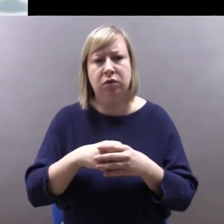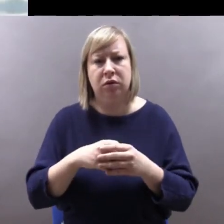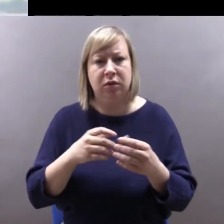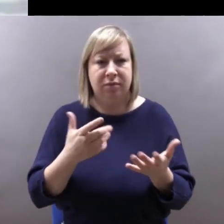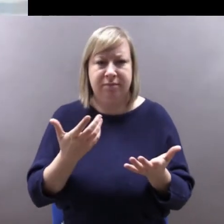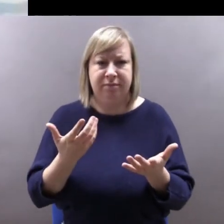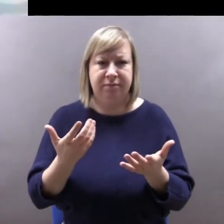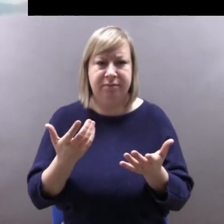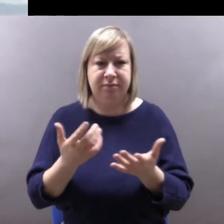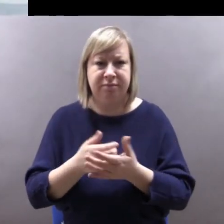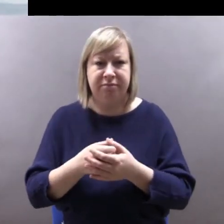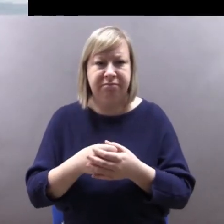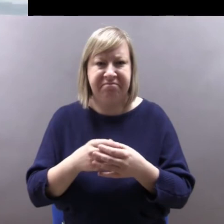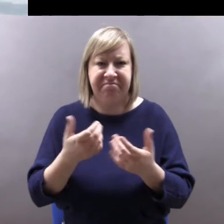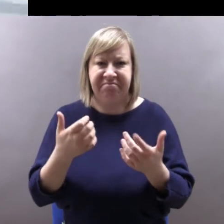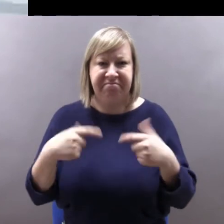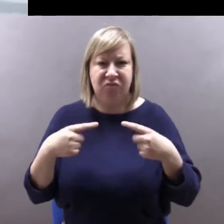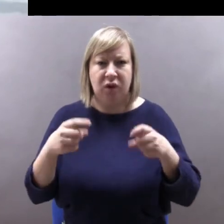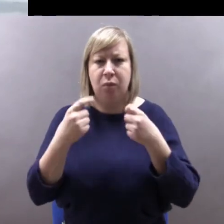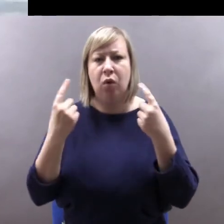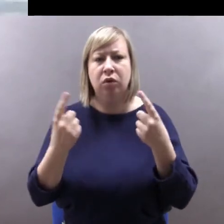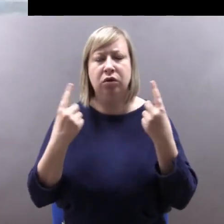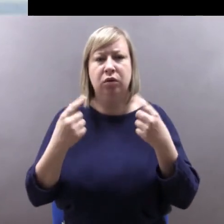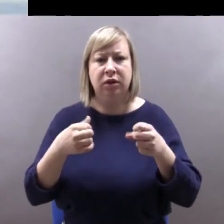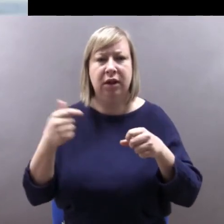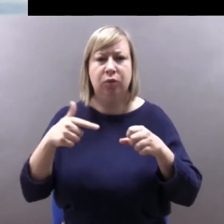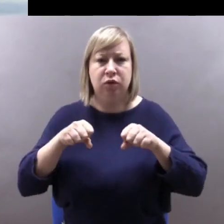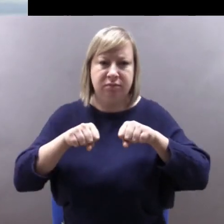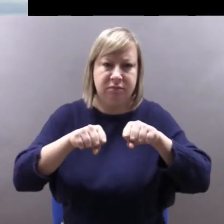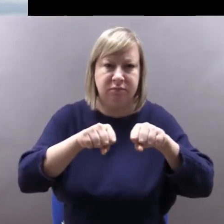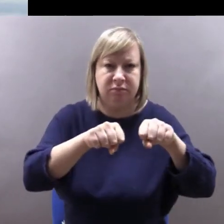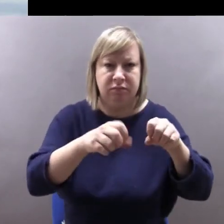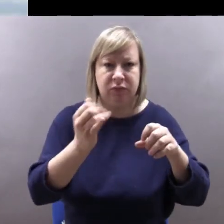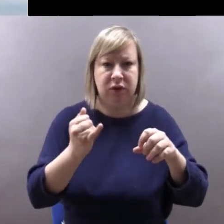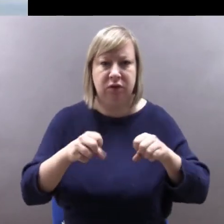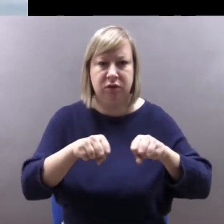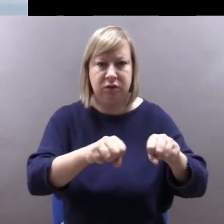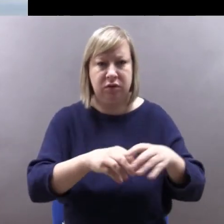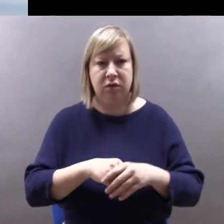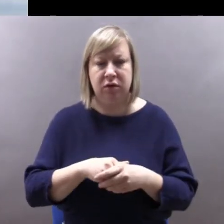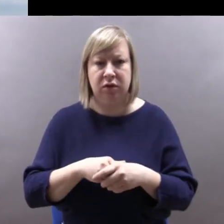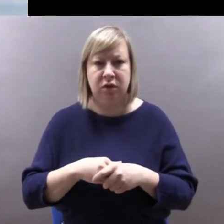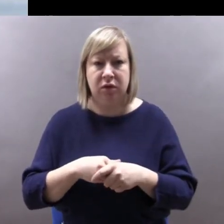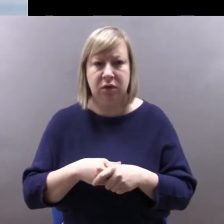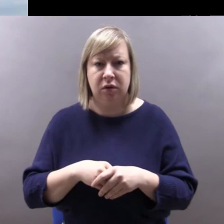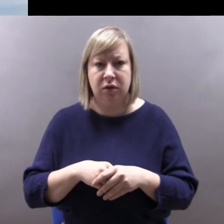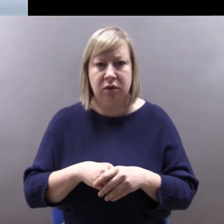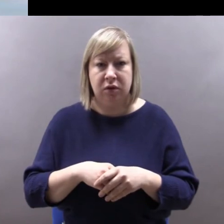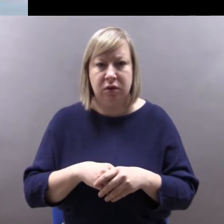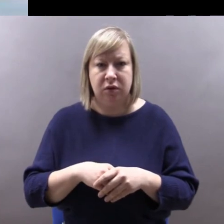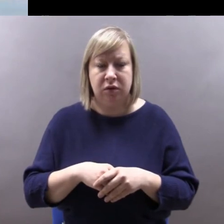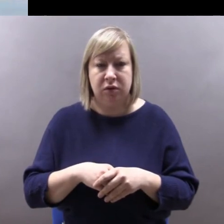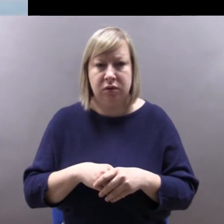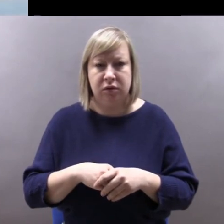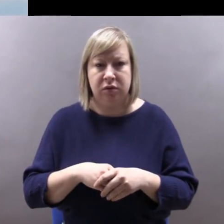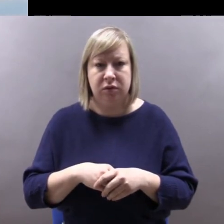przygód, żeby musieć je pchać w wózku i gdzieś z nim się udawać. Oczywiście jest to już gigantyczny, że tak powiem, bonus,